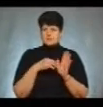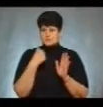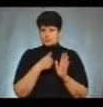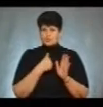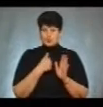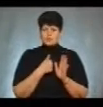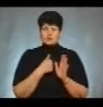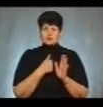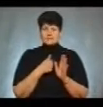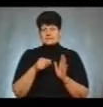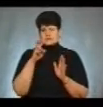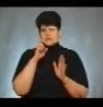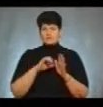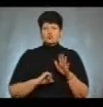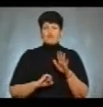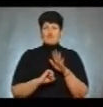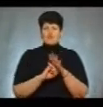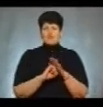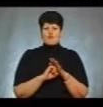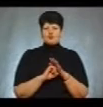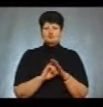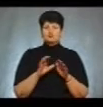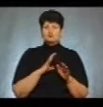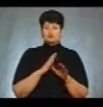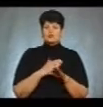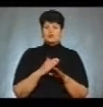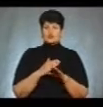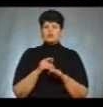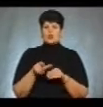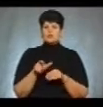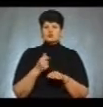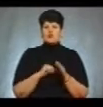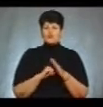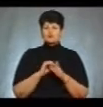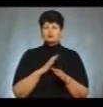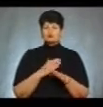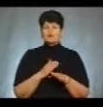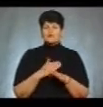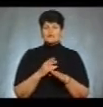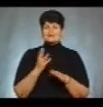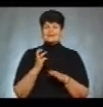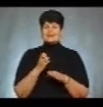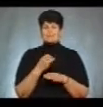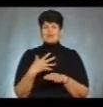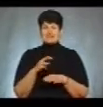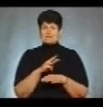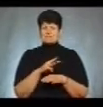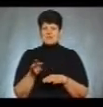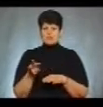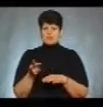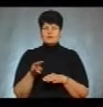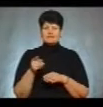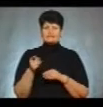році, з державного фонду було виділено, дорожнього фонду було виділено 315 мільйонів.